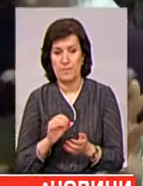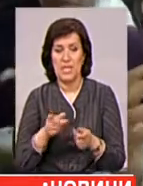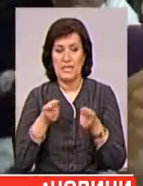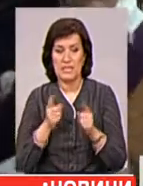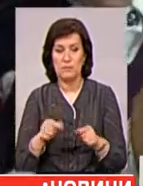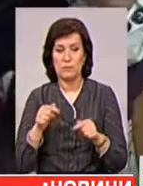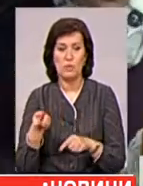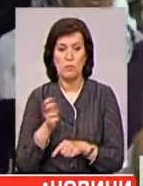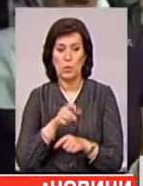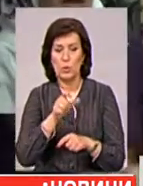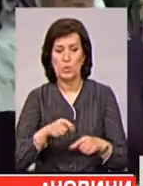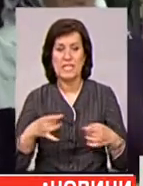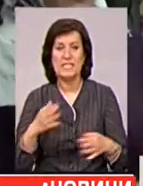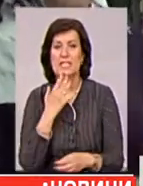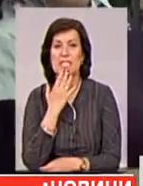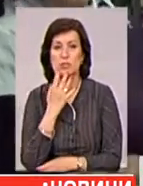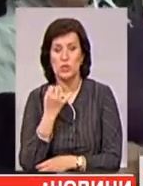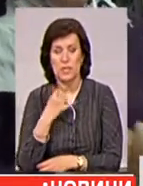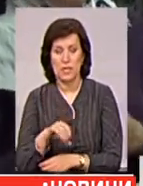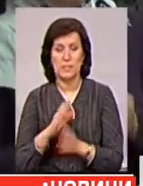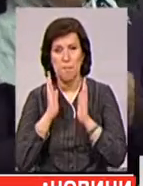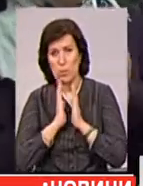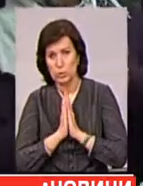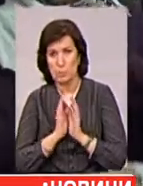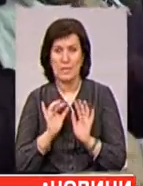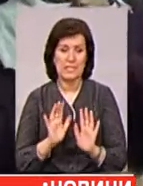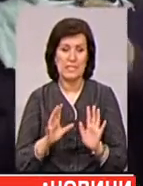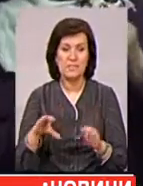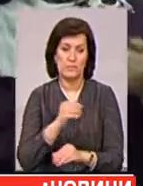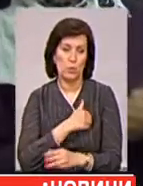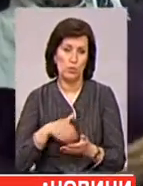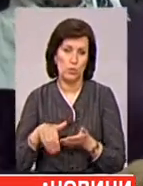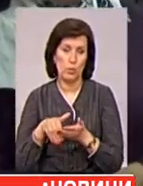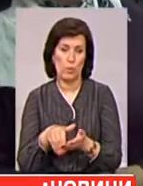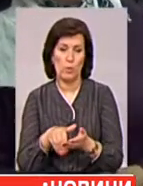Насправді сюди приходять люди різних національностей, мусульмани і не тільки, усі хочуть допомогти.